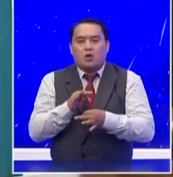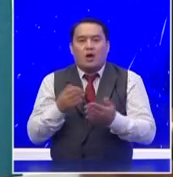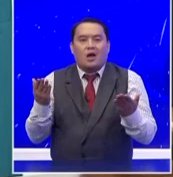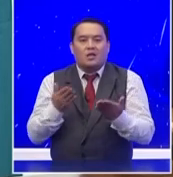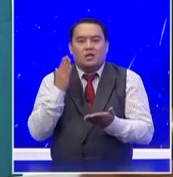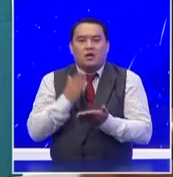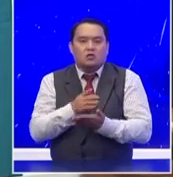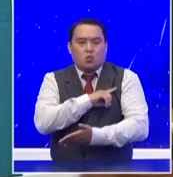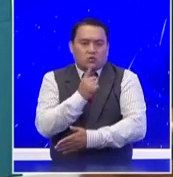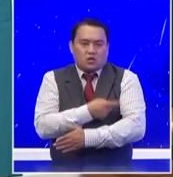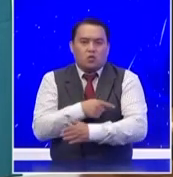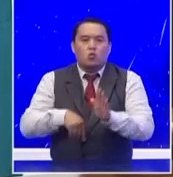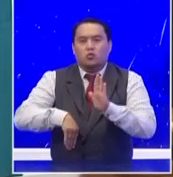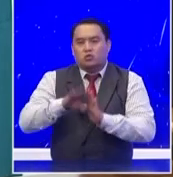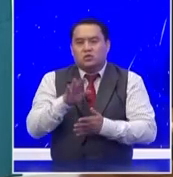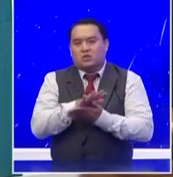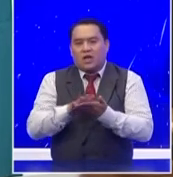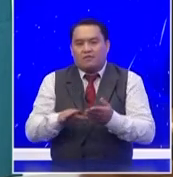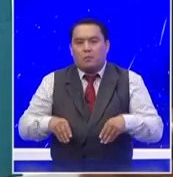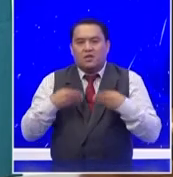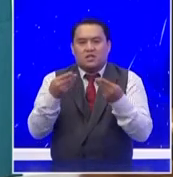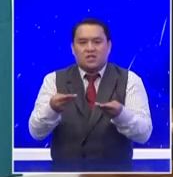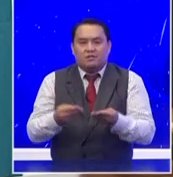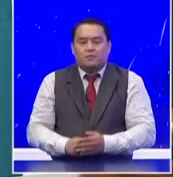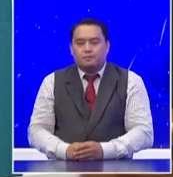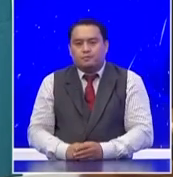моменты есть для усиления, все заявки предоставить.